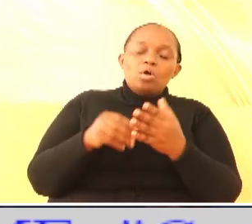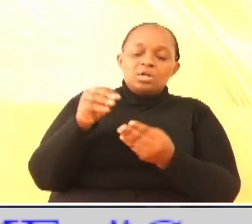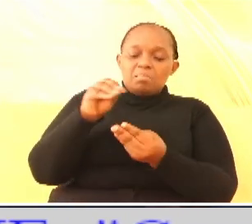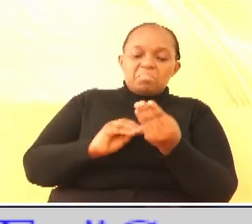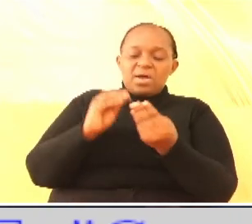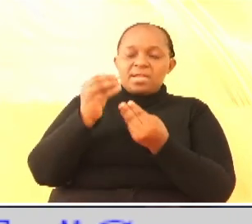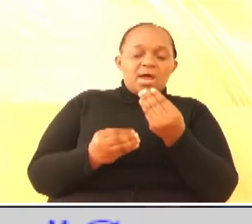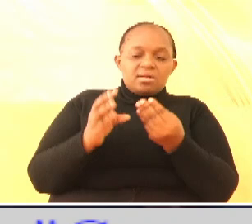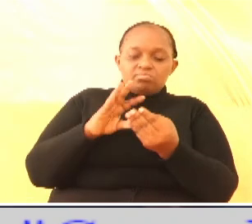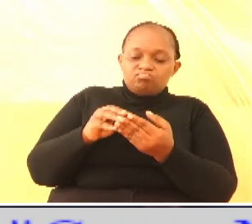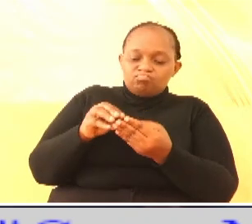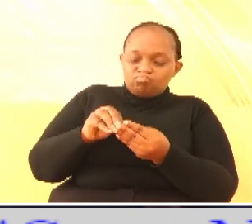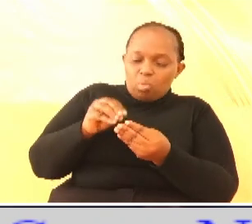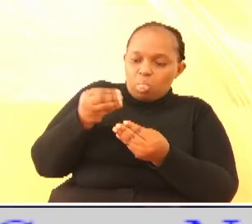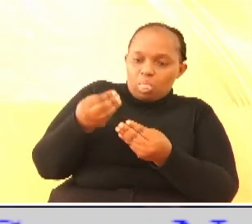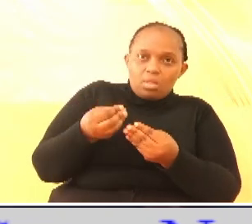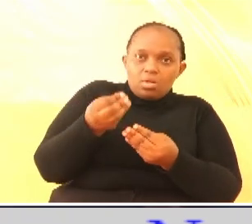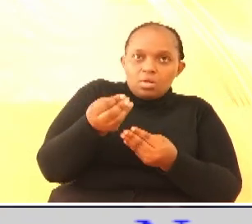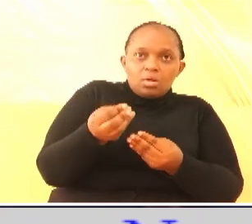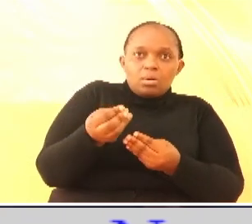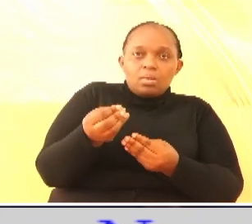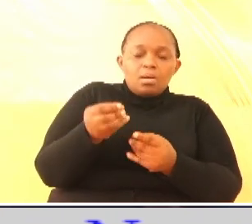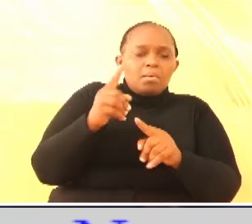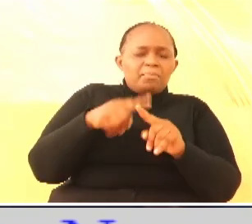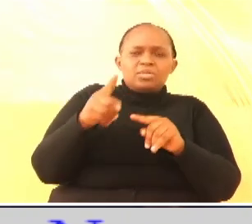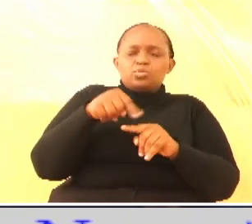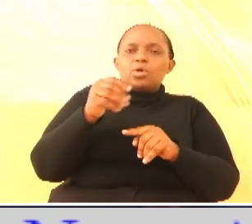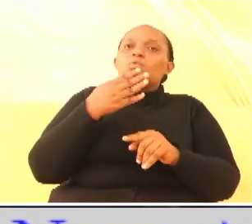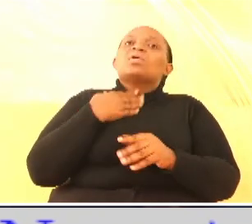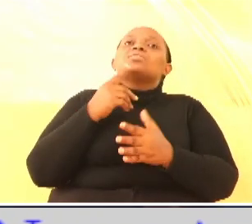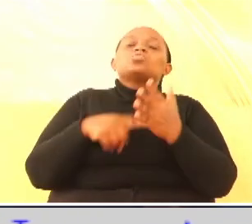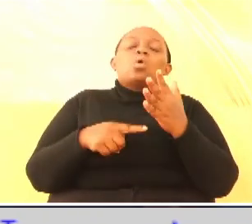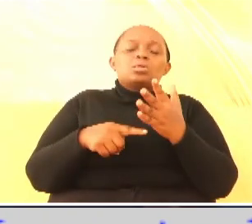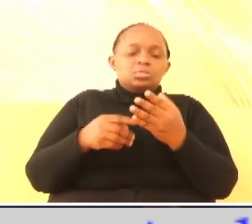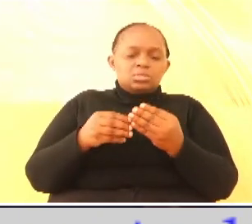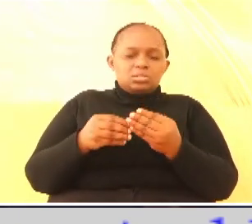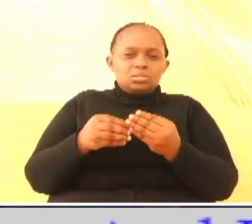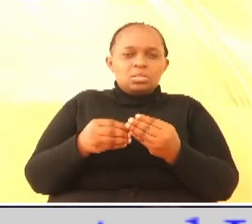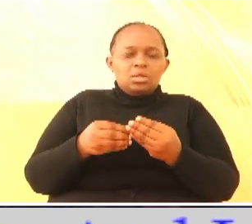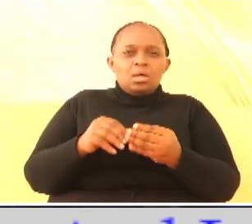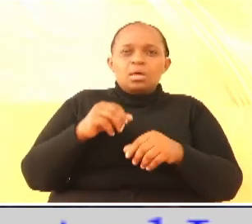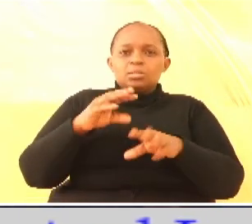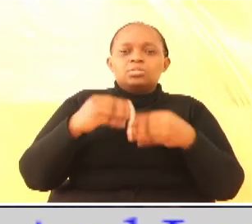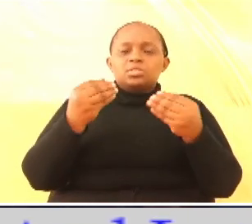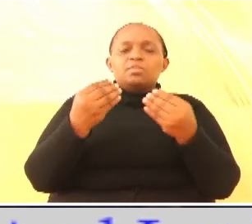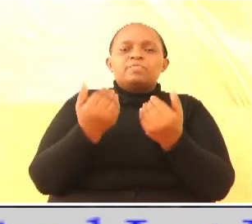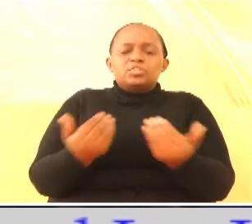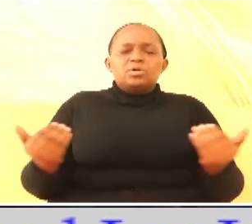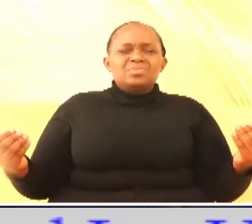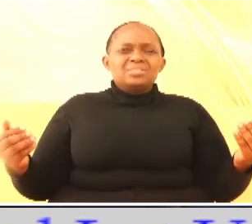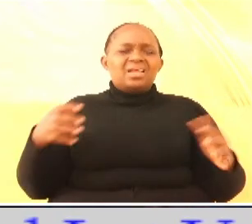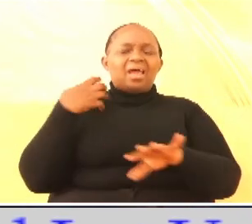anakutolea. Lakini sisi tunataka kupelekea watoto dizi ambao ni roasted imekauka meza na hakuna maji.